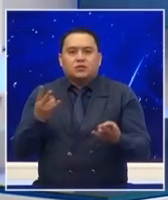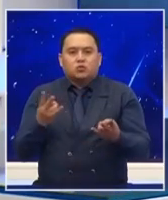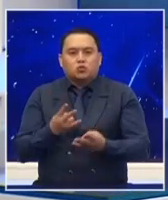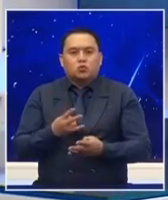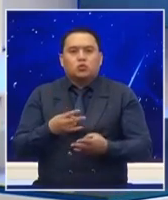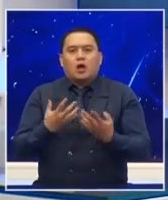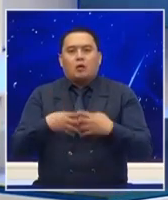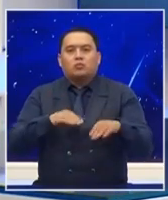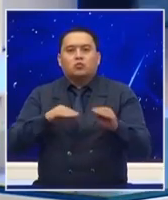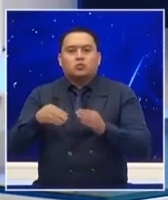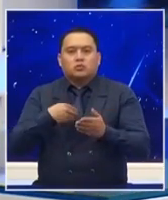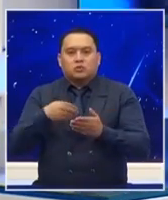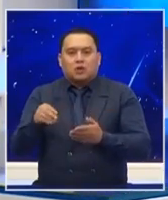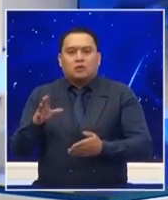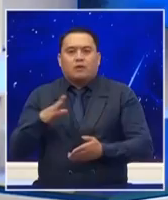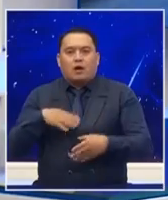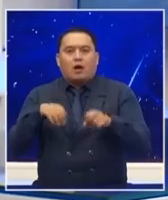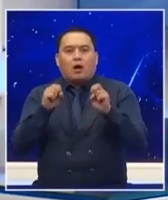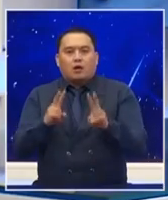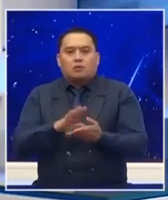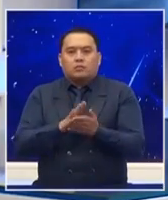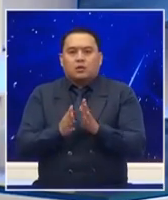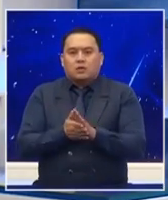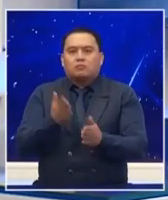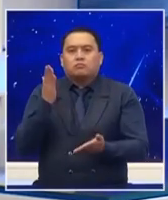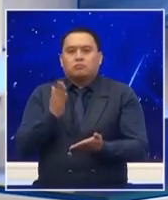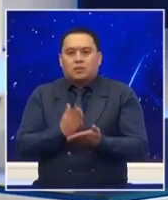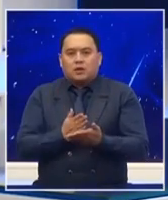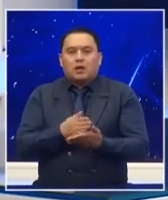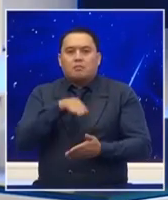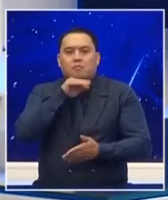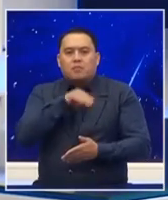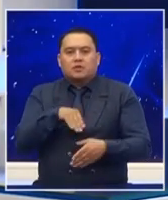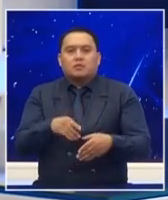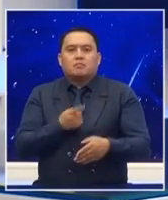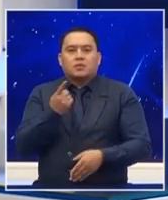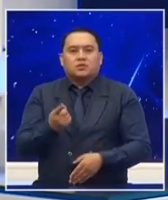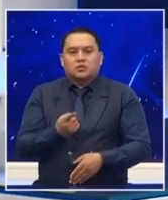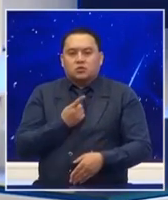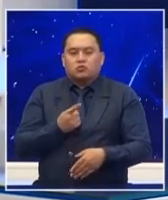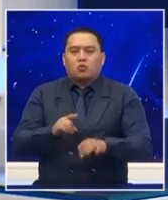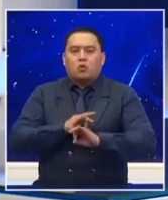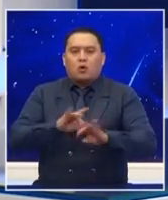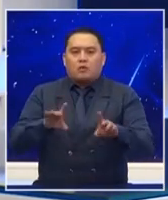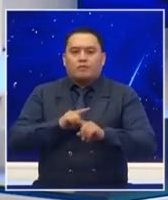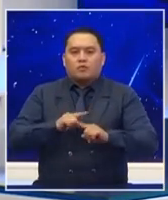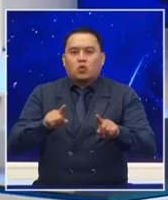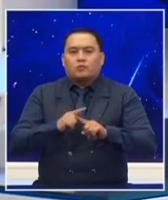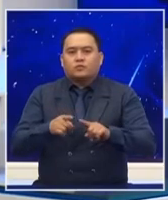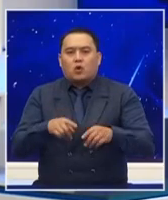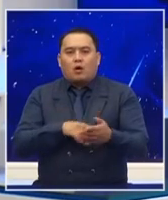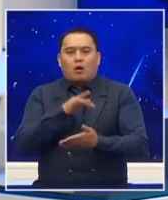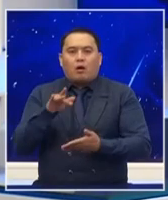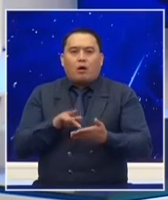құралдар сатып алынды. Арнайы маманмен келісім шартта бар. Тіпті кәсіби маманның шеберлік сағаты өтті. Ноу-хау әдістемесін